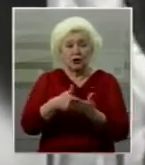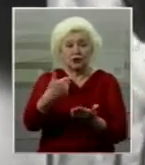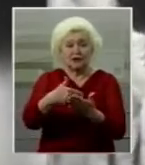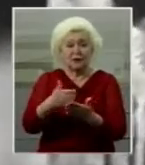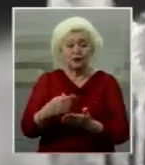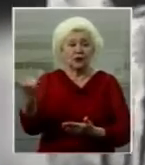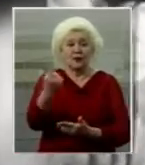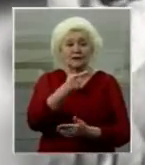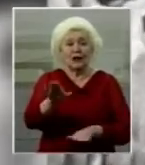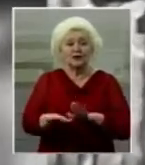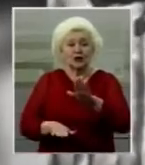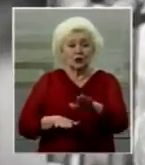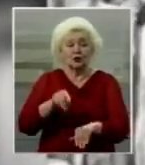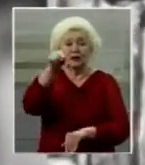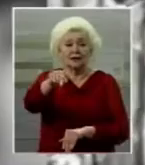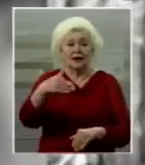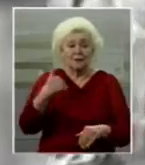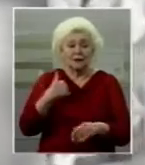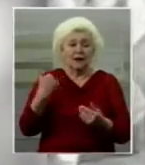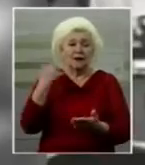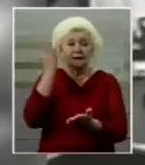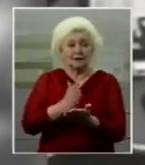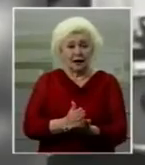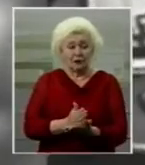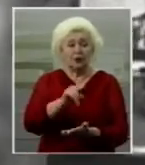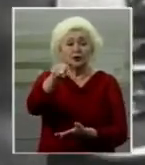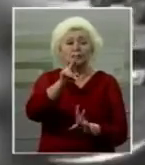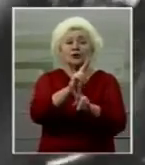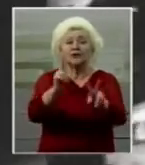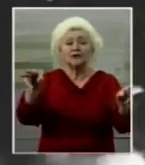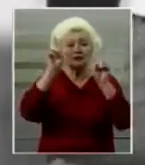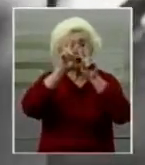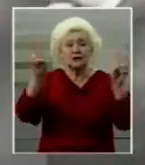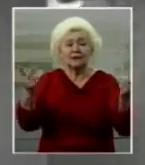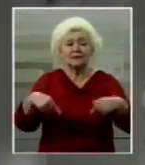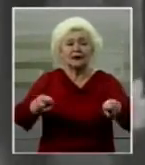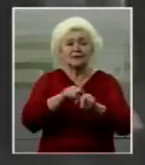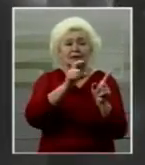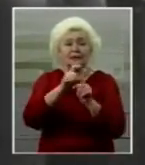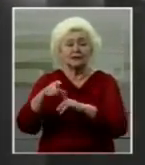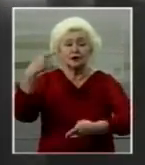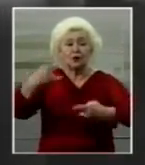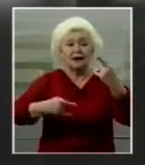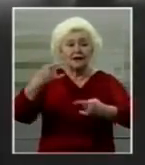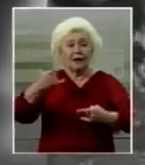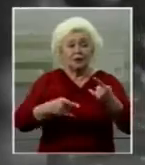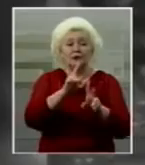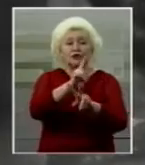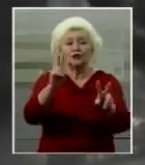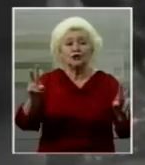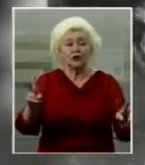буквально з перших кроків там я і знаходилася. Тоді ніхто й не знав таке слово «телебачення», і